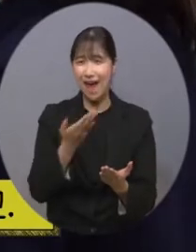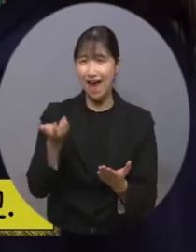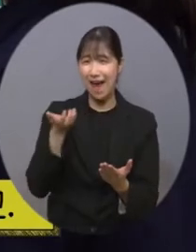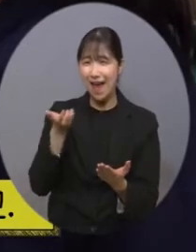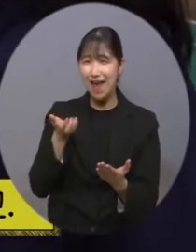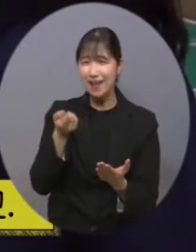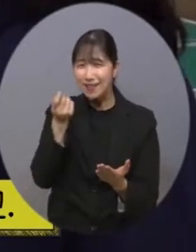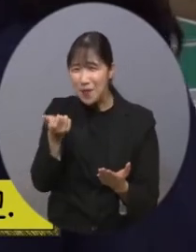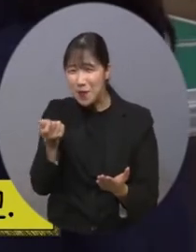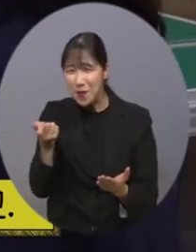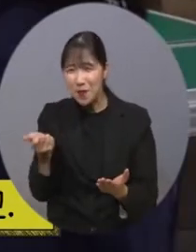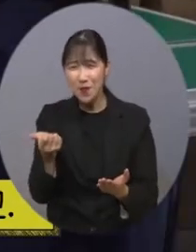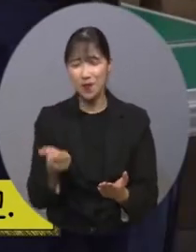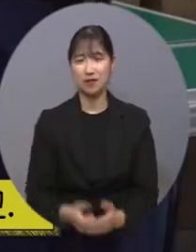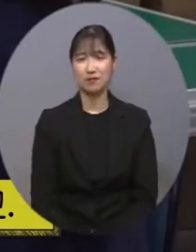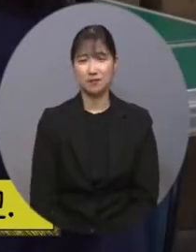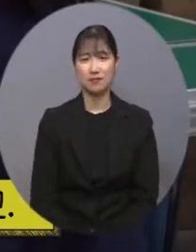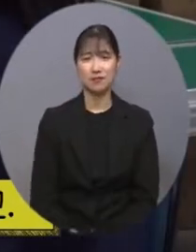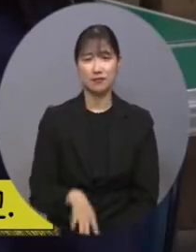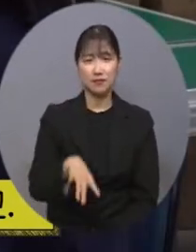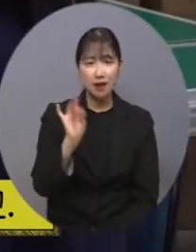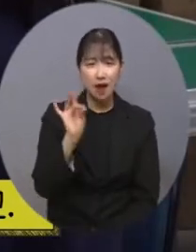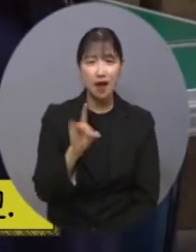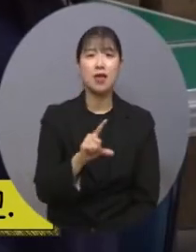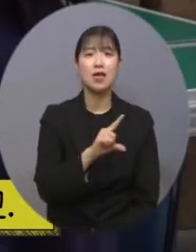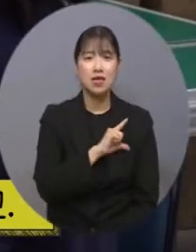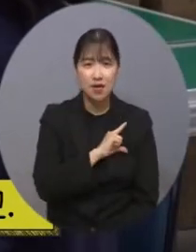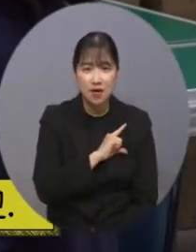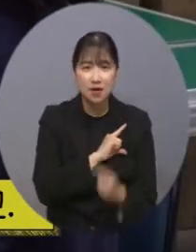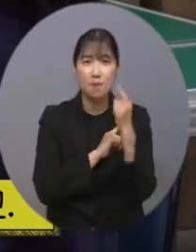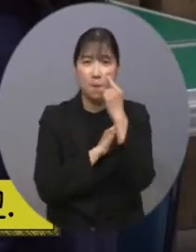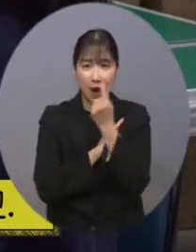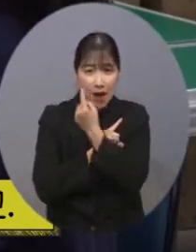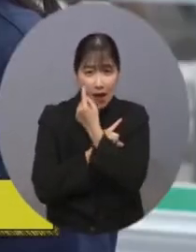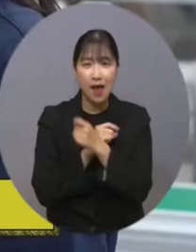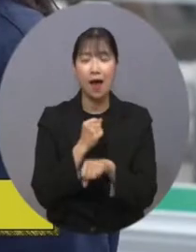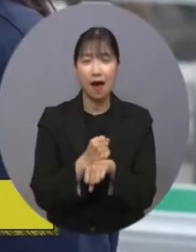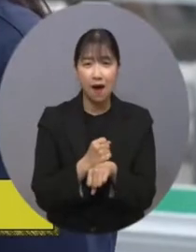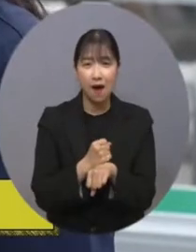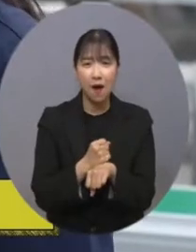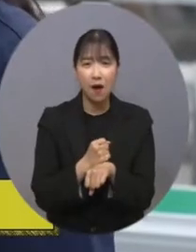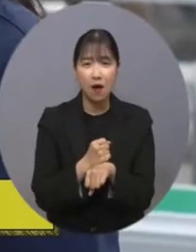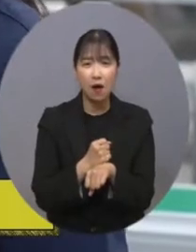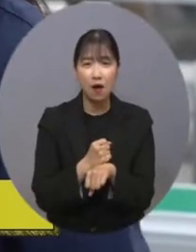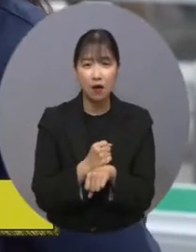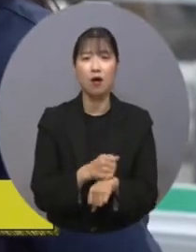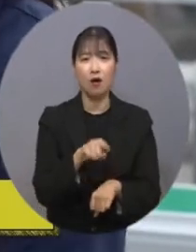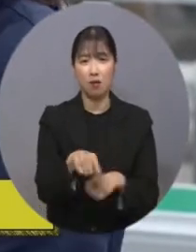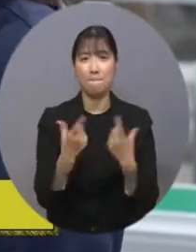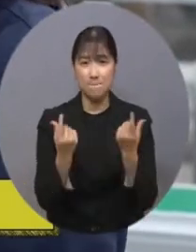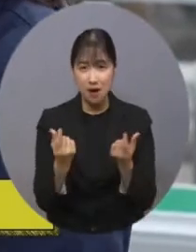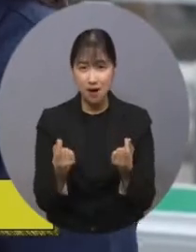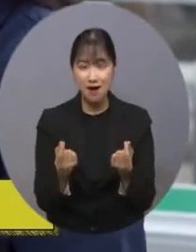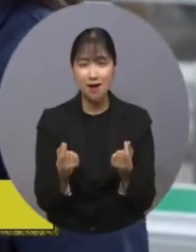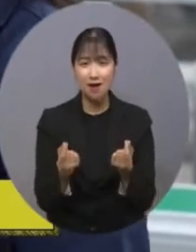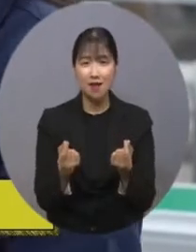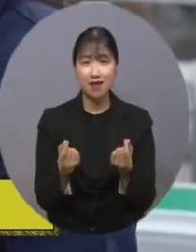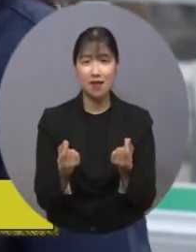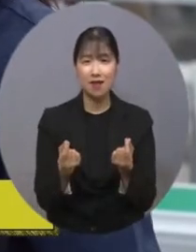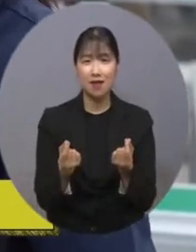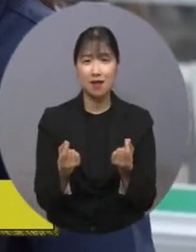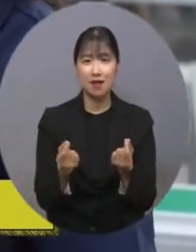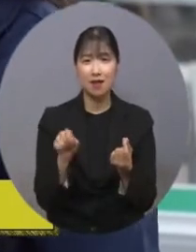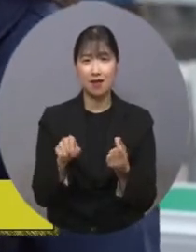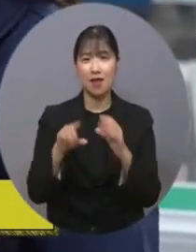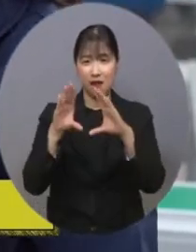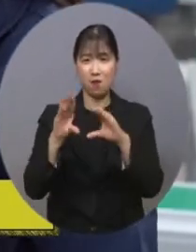작았는데. 아니, 이거는. 예. 그러니까 일단은 이름을 확인하고. 아, 예. 어. 맞습니다. 네. 확인하고